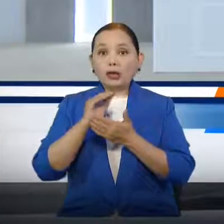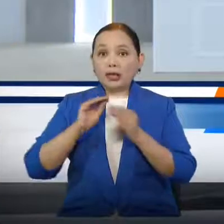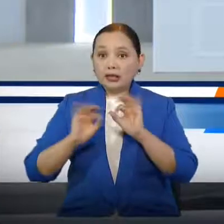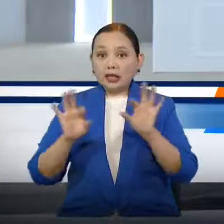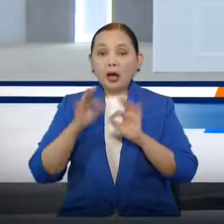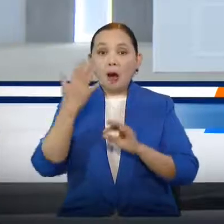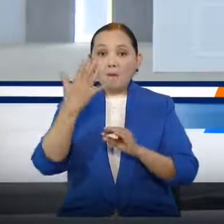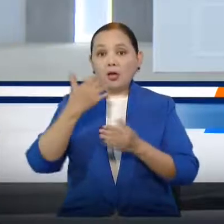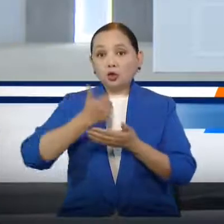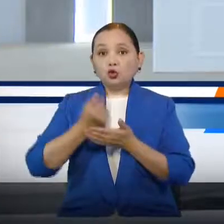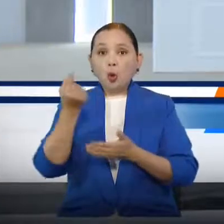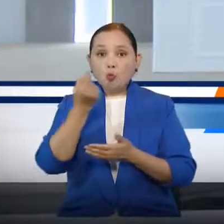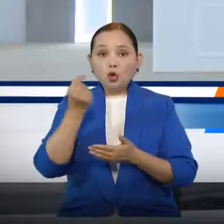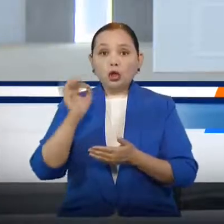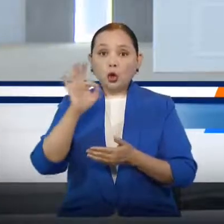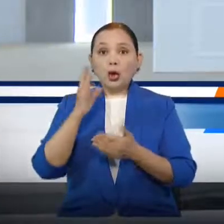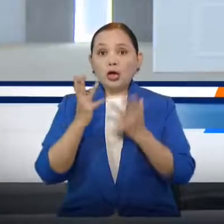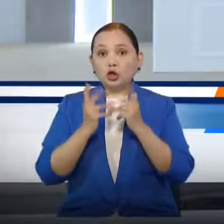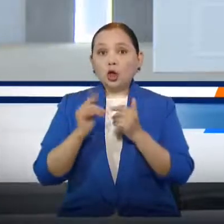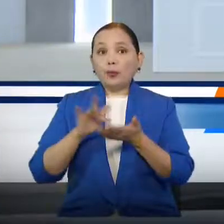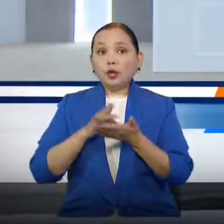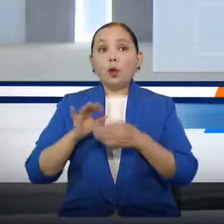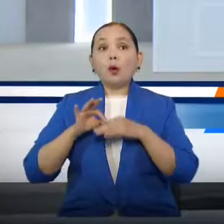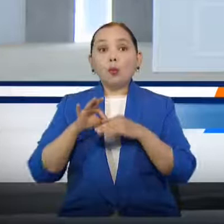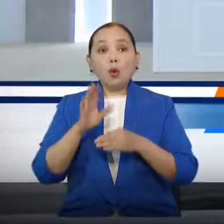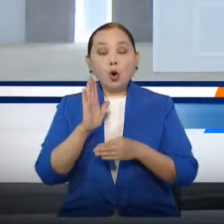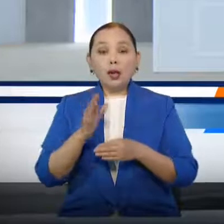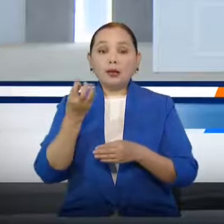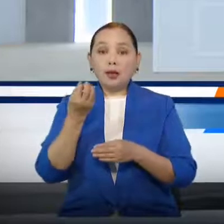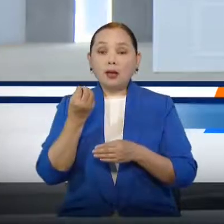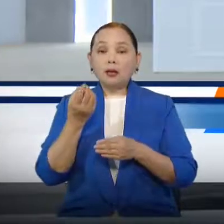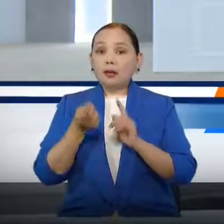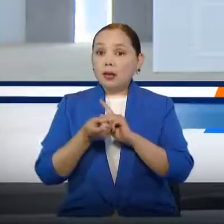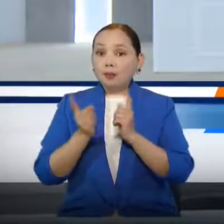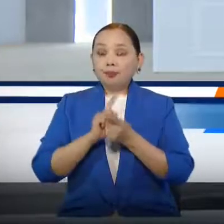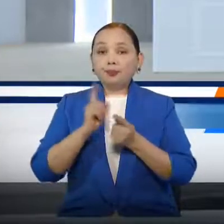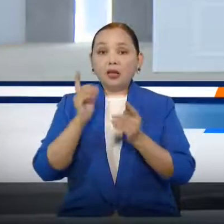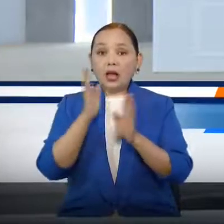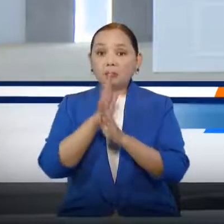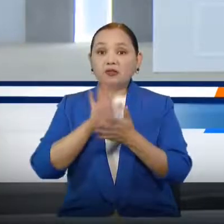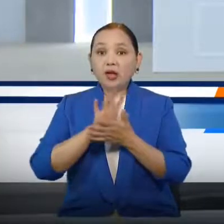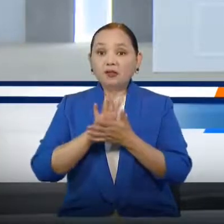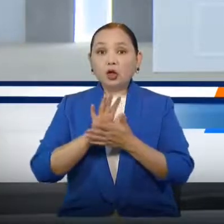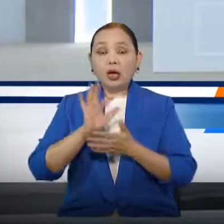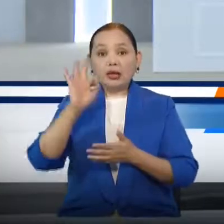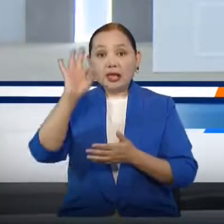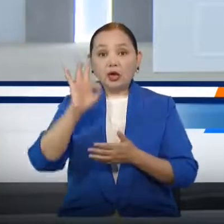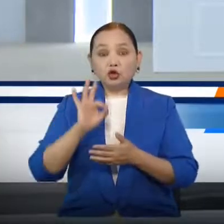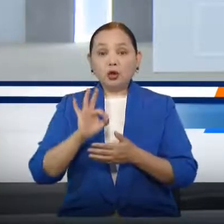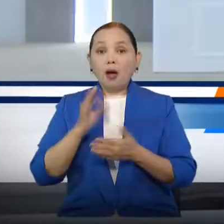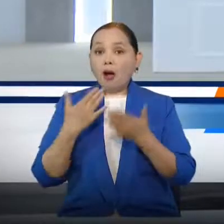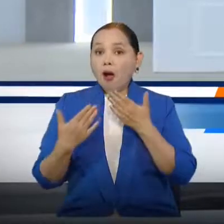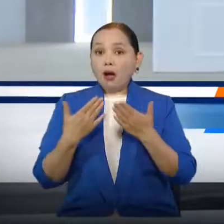5 ta ustuvor moddalar bo'yicha hisob-kitoblar qilib boriladi. Ya'ni atmosferaning ifloslanish indeks darajasi